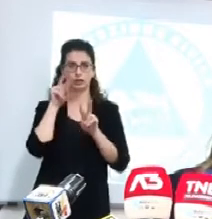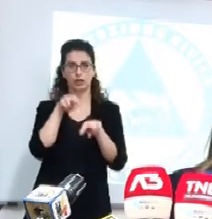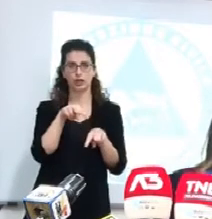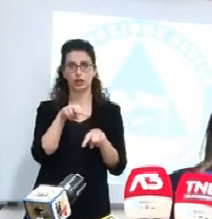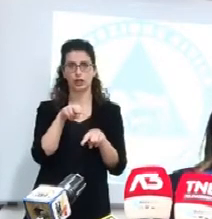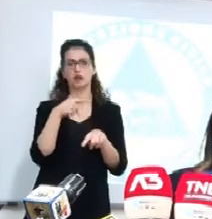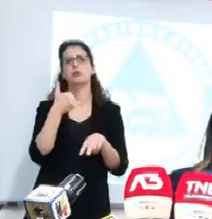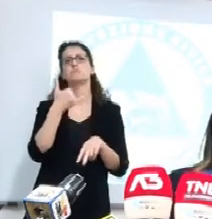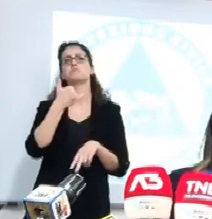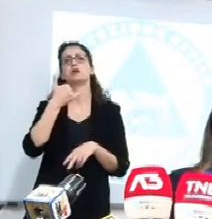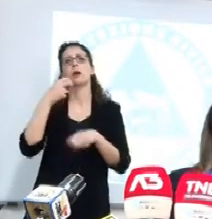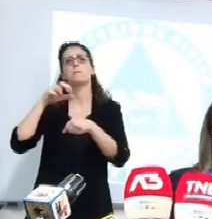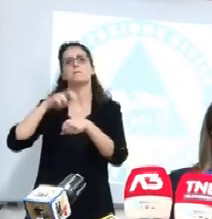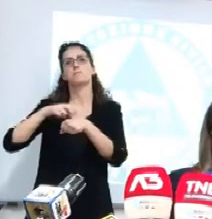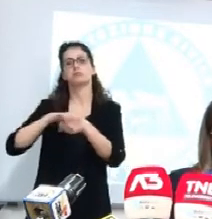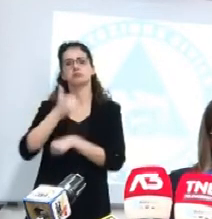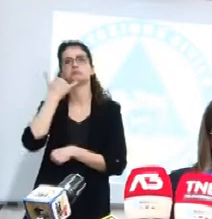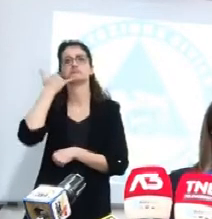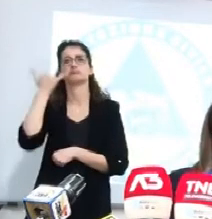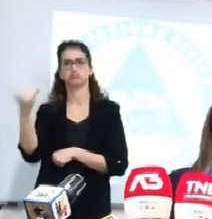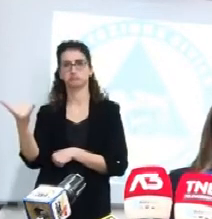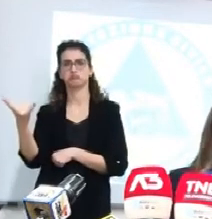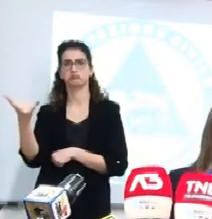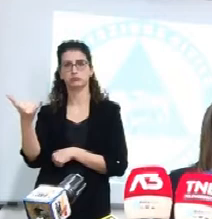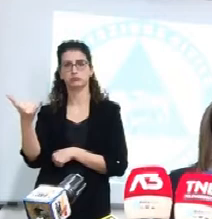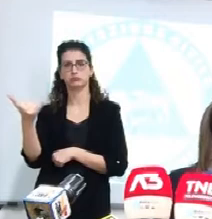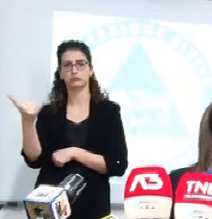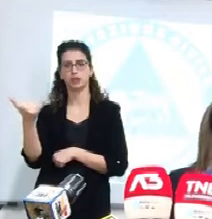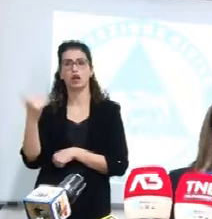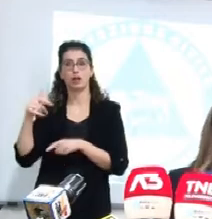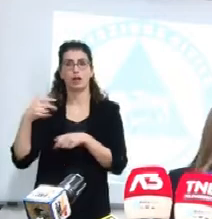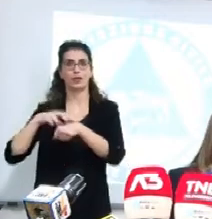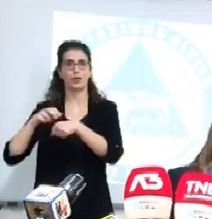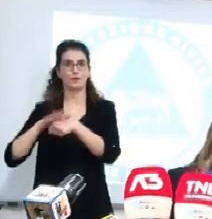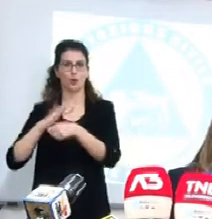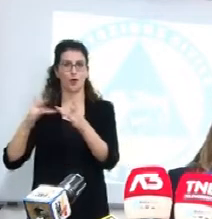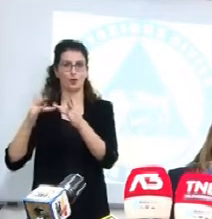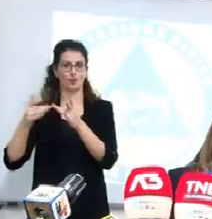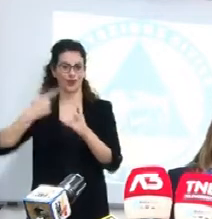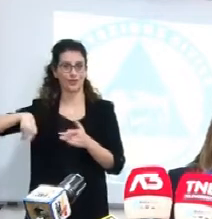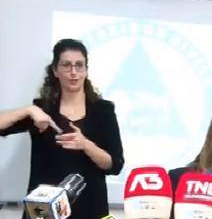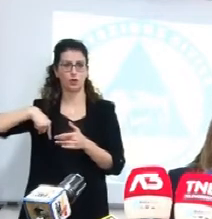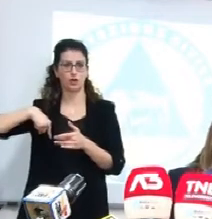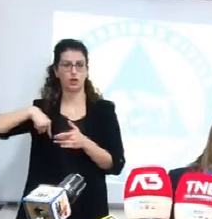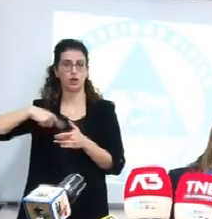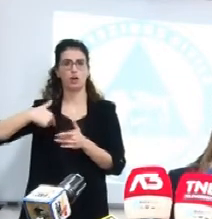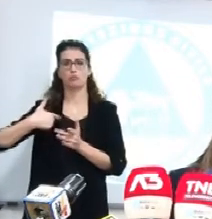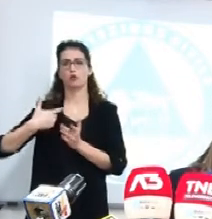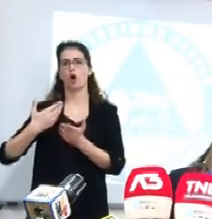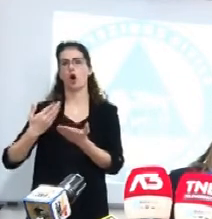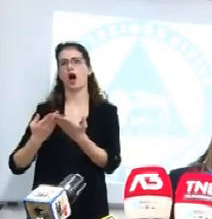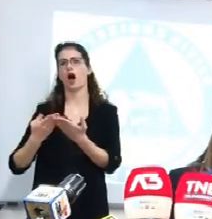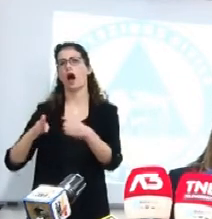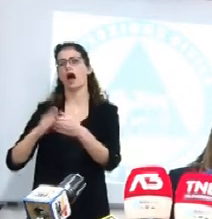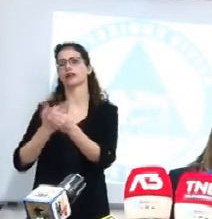chiama il medico di medicina generale che in contatto con noi chiude la cartella il caso del paziente a distanza di